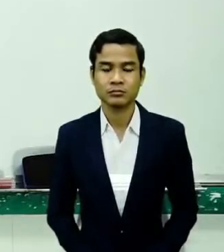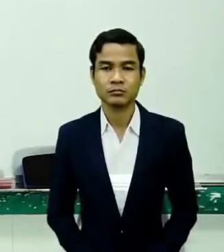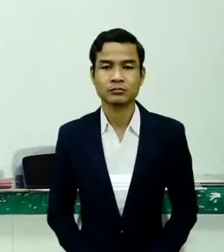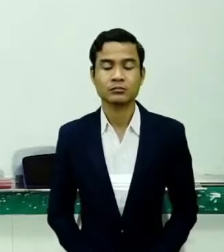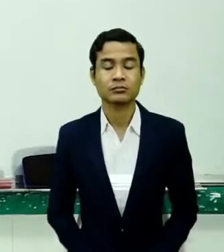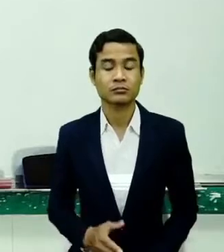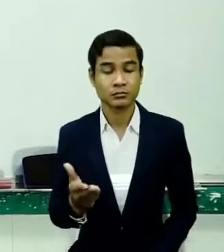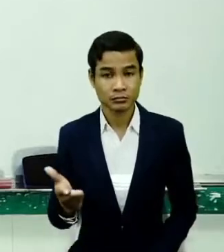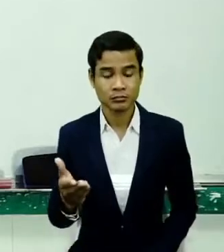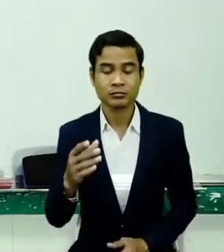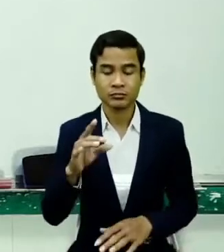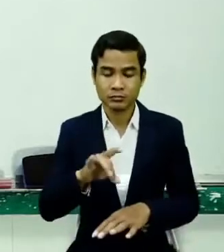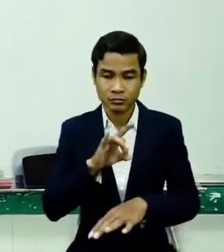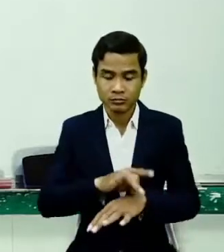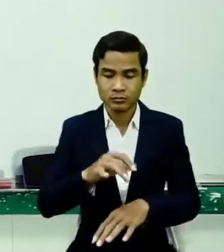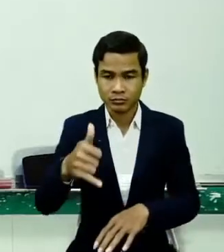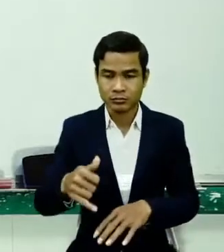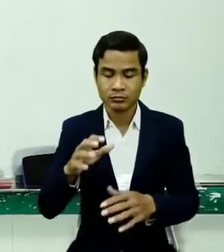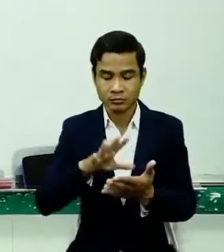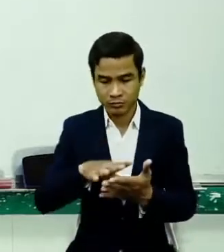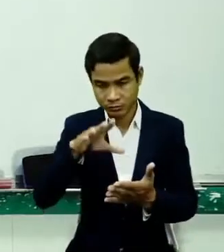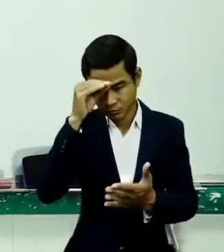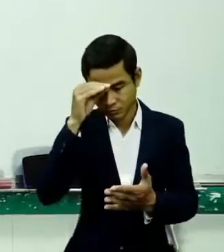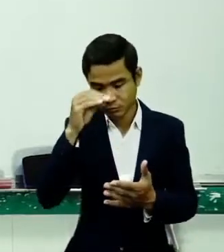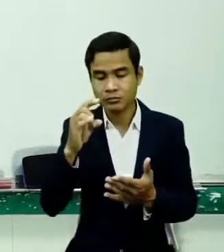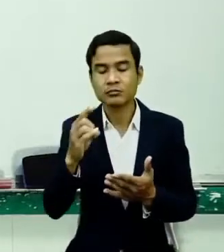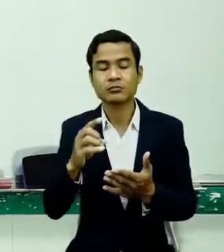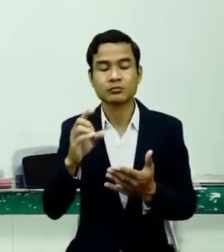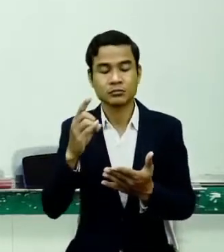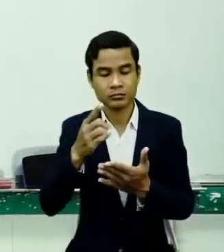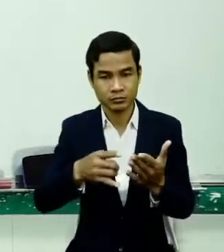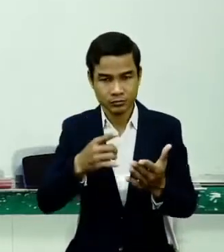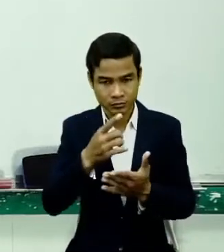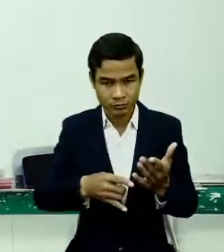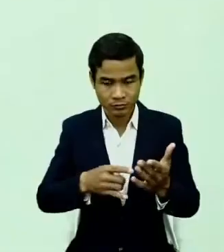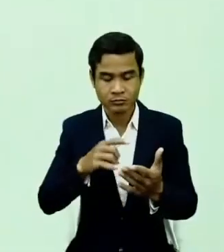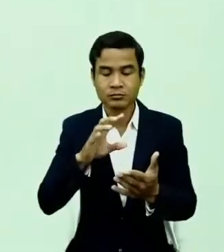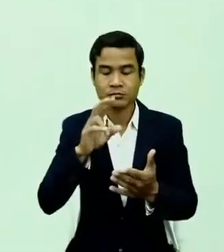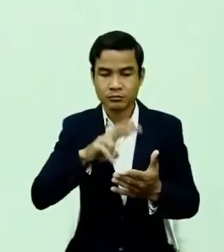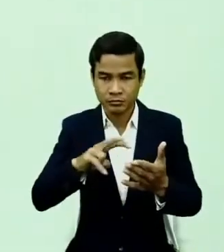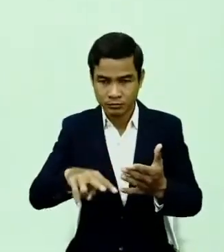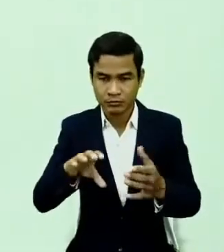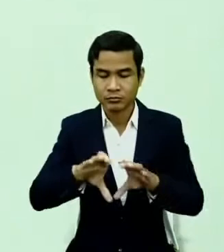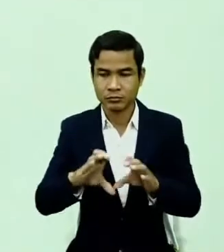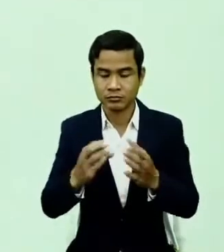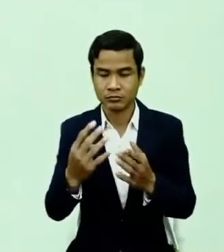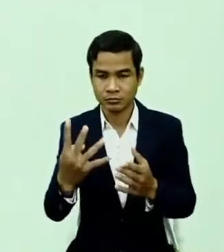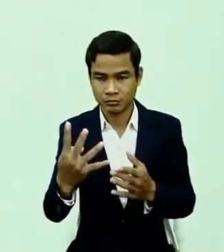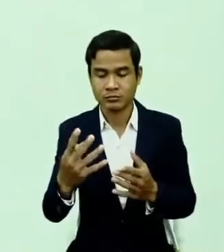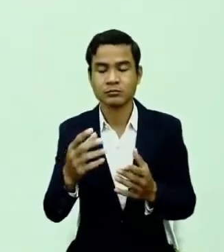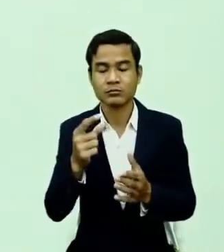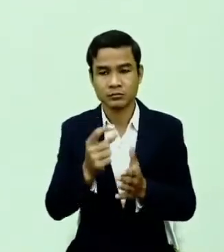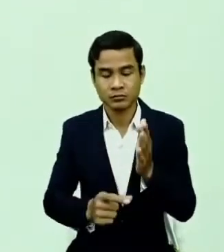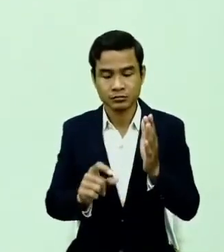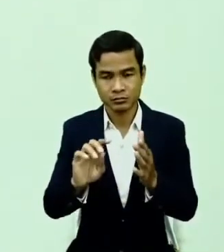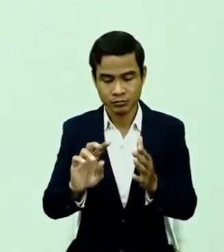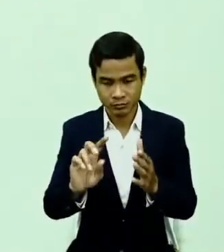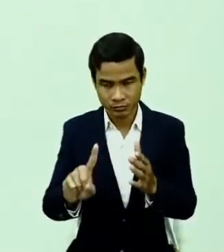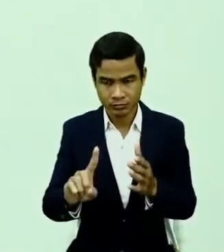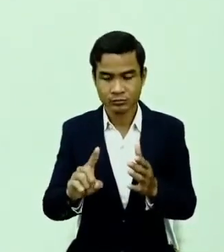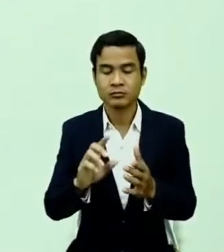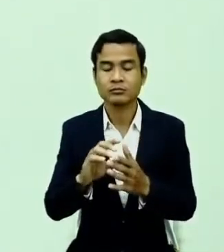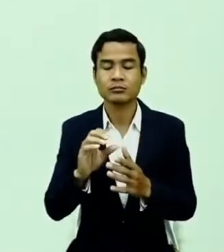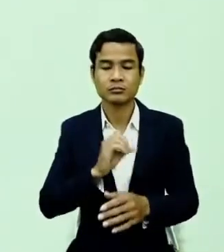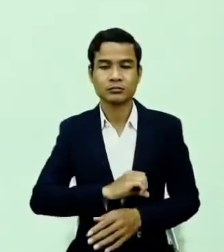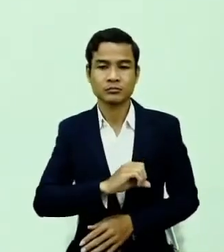ចាដូច្នេះសម្រាប់ម៉ោងនេះយើងនឹងសិក្សាទៅលើមុខវិជ្ជាសិក្សាសង្គមថ្នាក់ទី4ជំពូកទី1ឥរិ